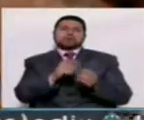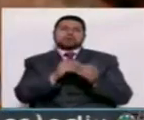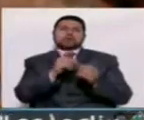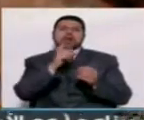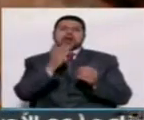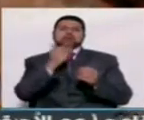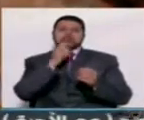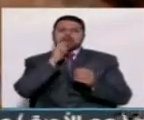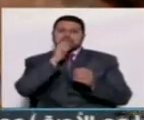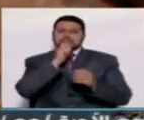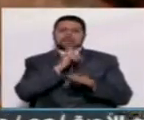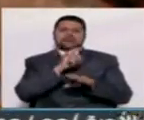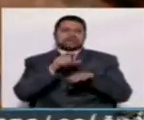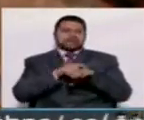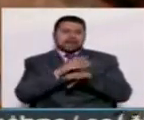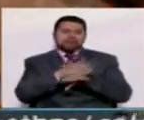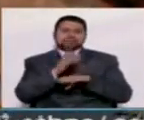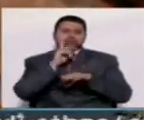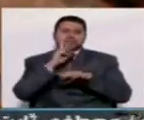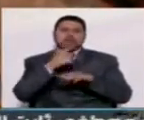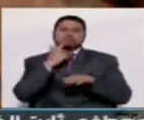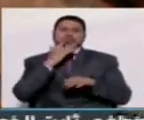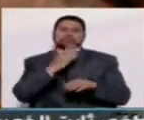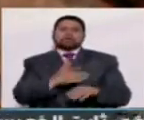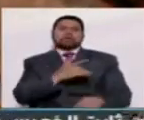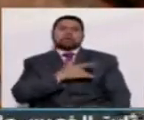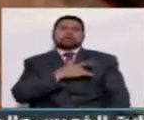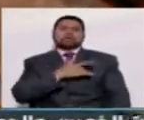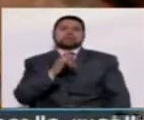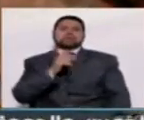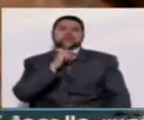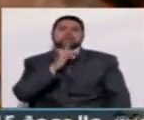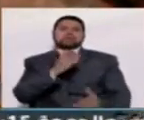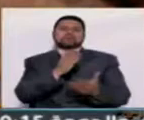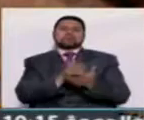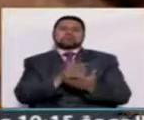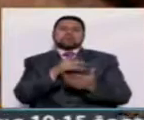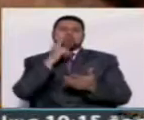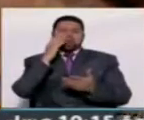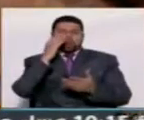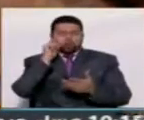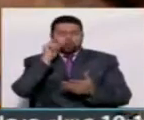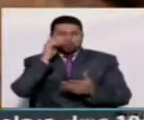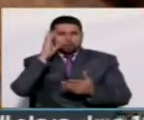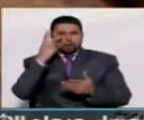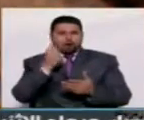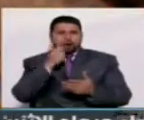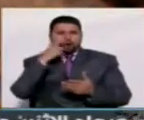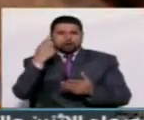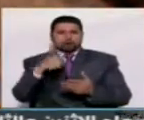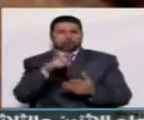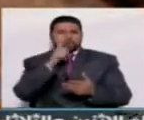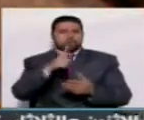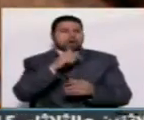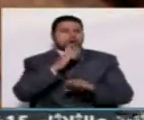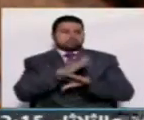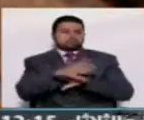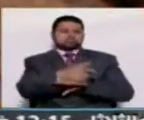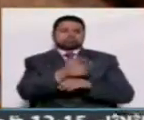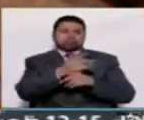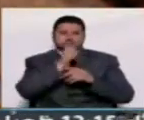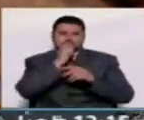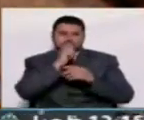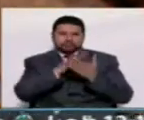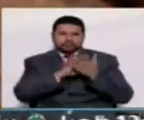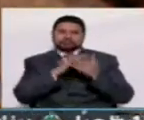يريد منك لحما ولكن يريد منك التقوى في هذا القلب. فقدم سيدنا عمر ما أحب حتى يكون برهانا عظيما على أن